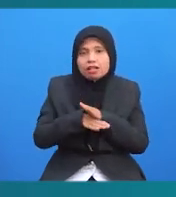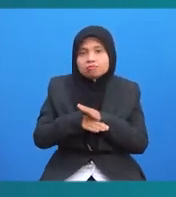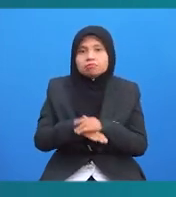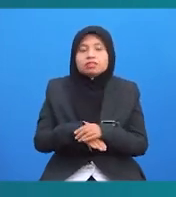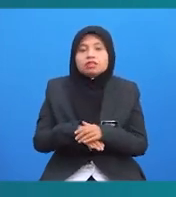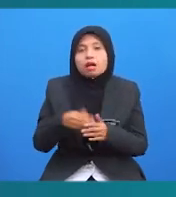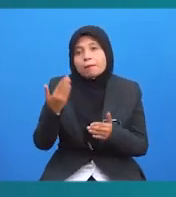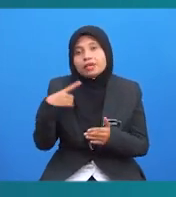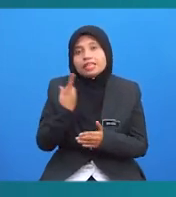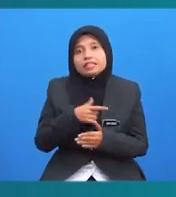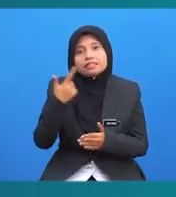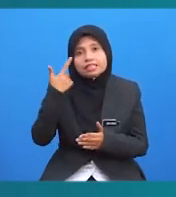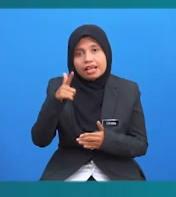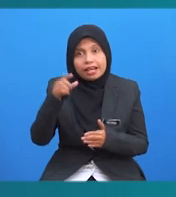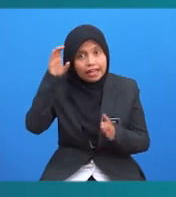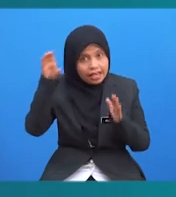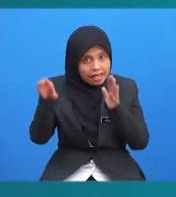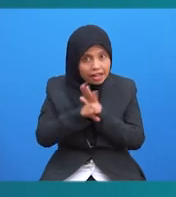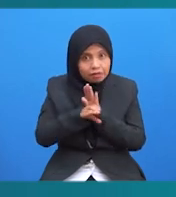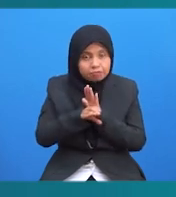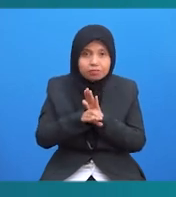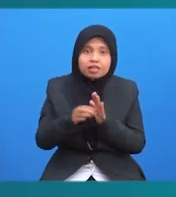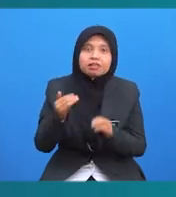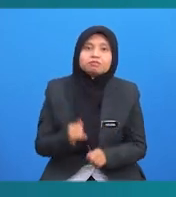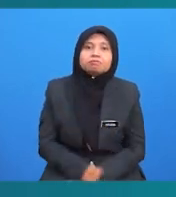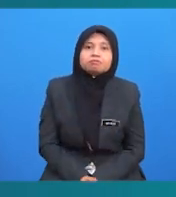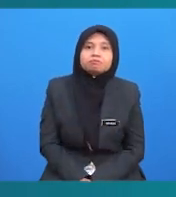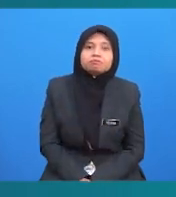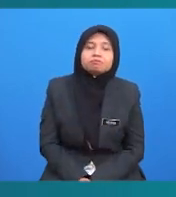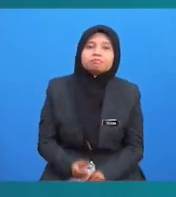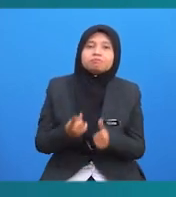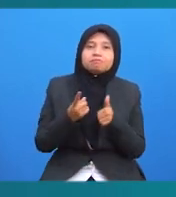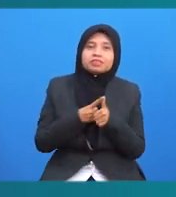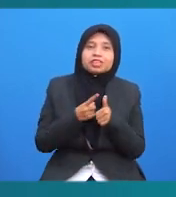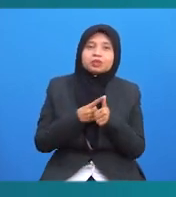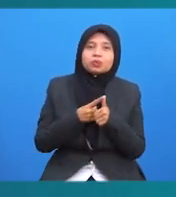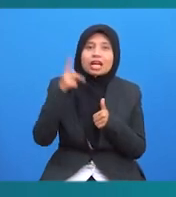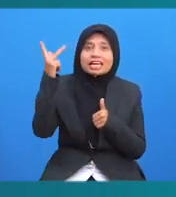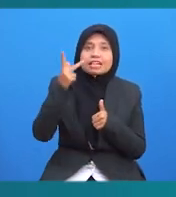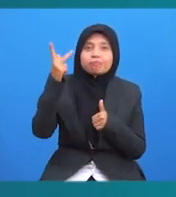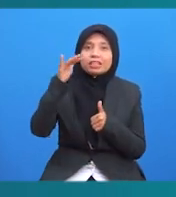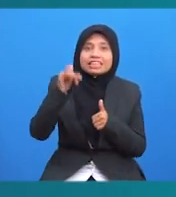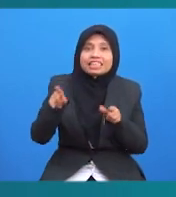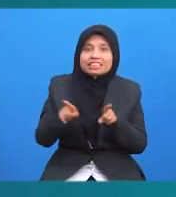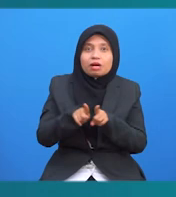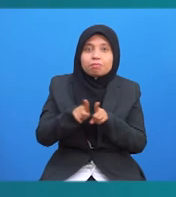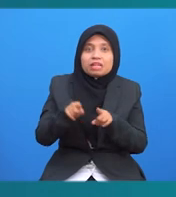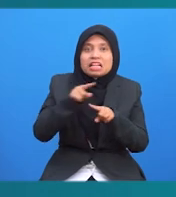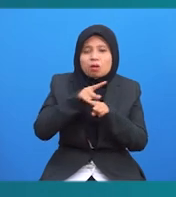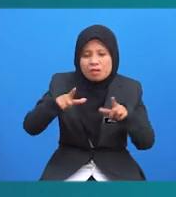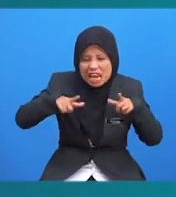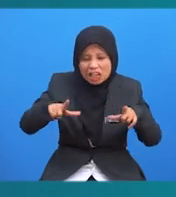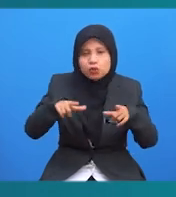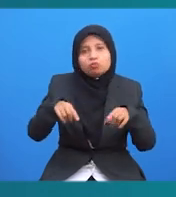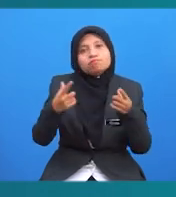speed, mari kita lihat gambar ini terlebih dahulu. Gambar kipas yang sama tetapi dalam kelajuan yang